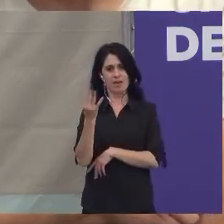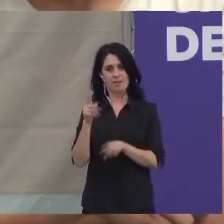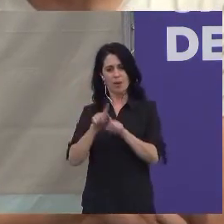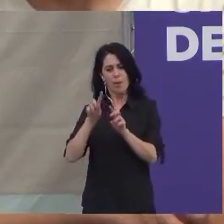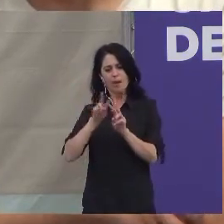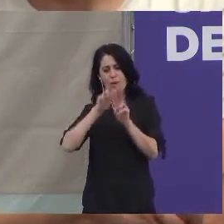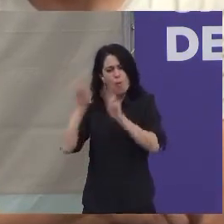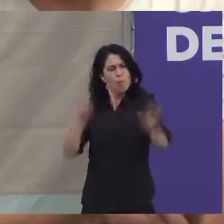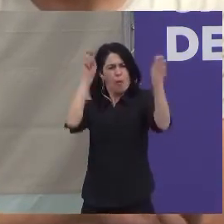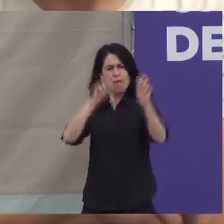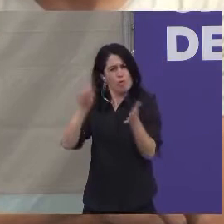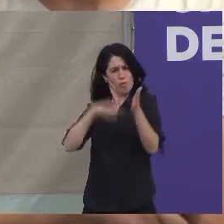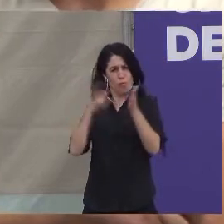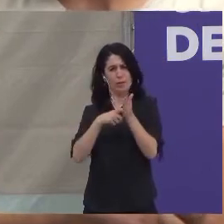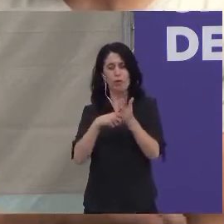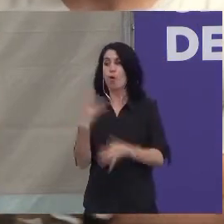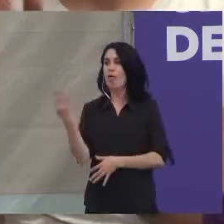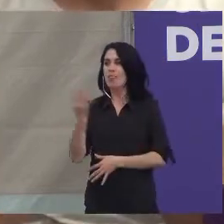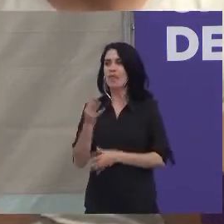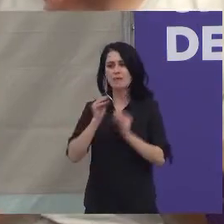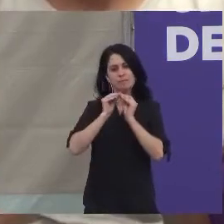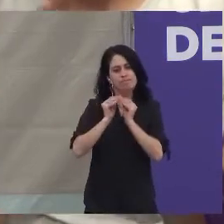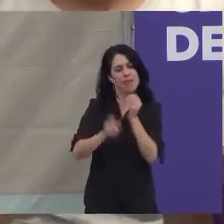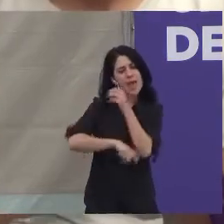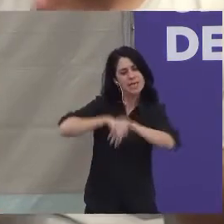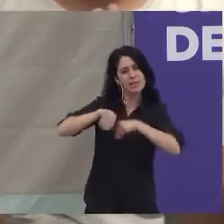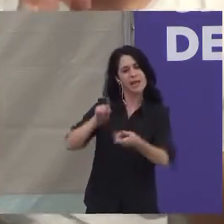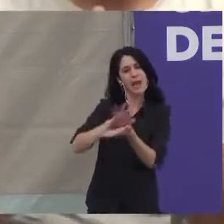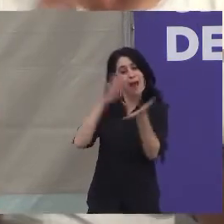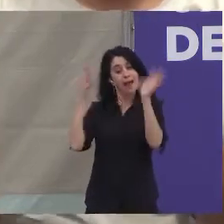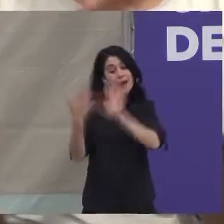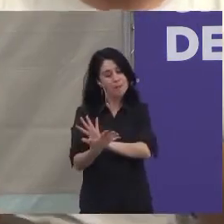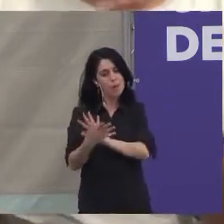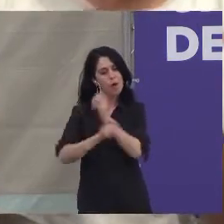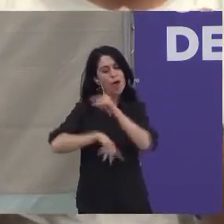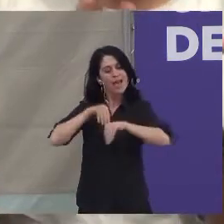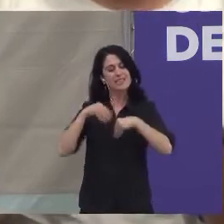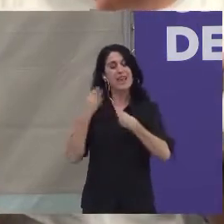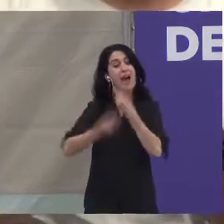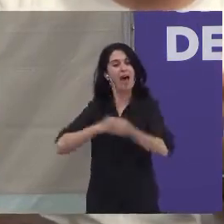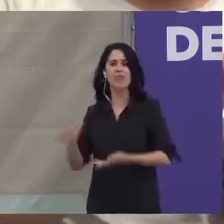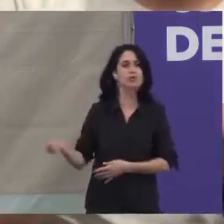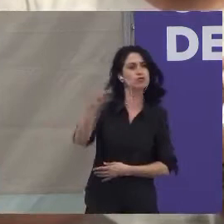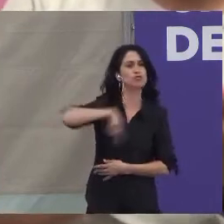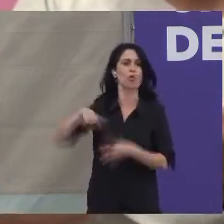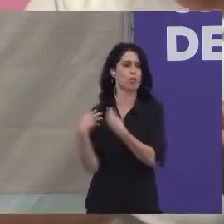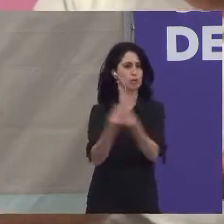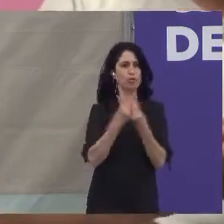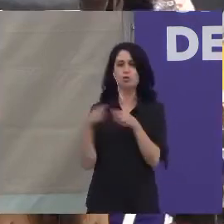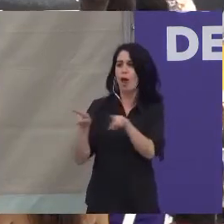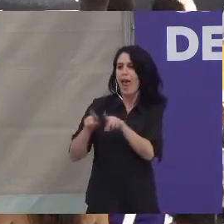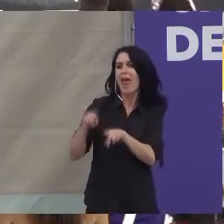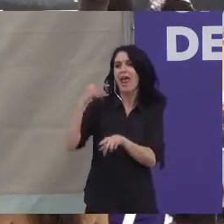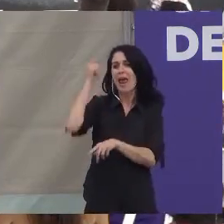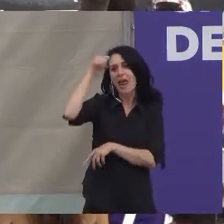socials. Necessitem elaborar l'estratègia del canvi de forma conjunta en els nostres germans i germanes